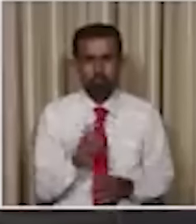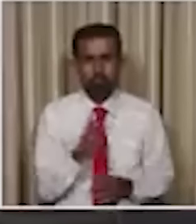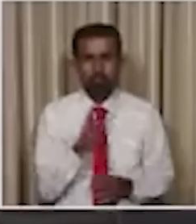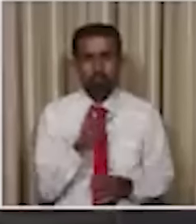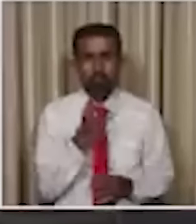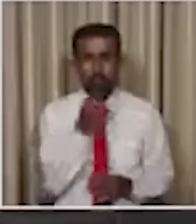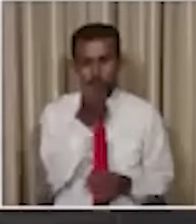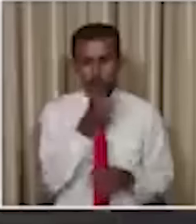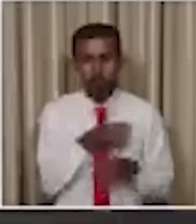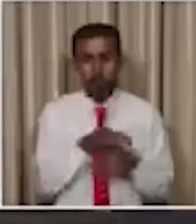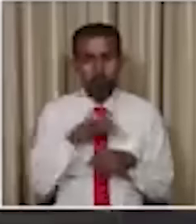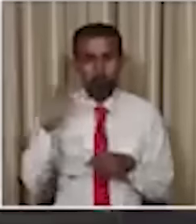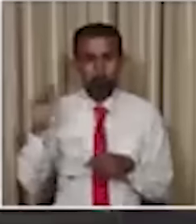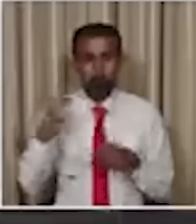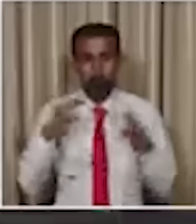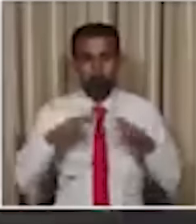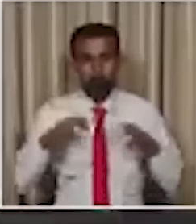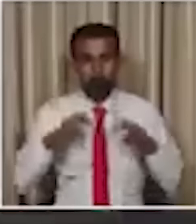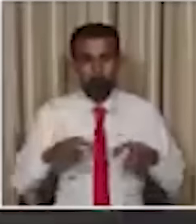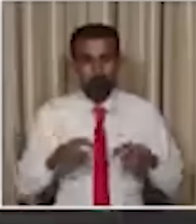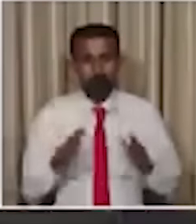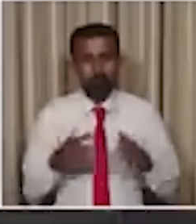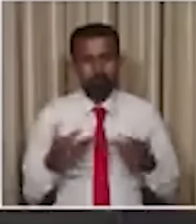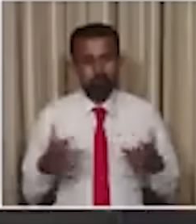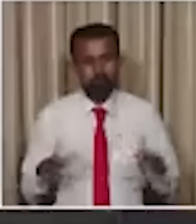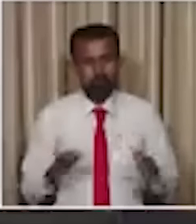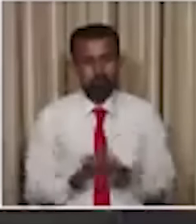රැගෙන ගොස් ඕහාරික පරීක්ෂණ සිදු කර ඇත.